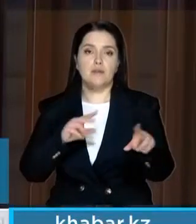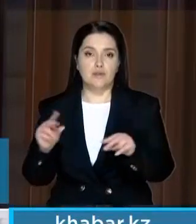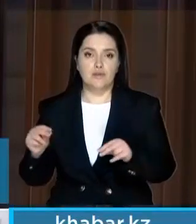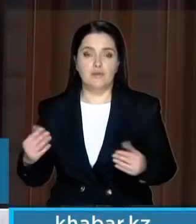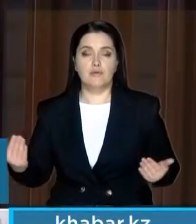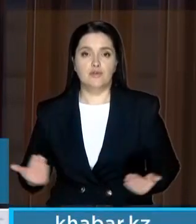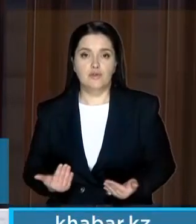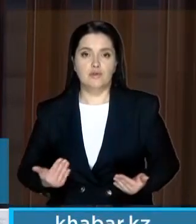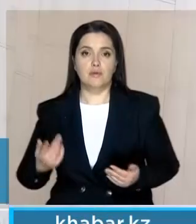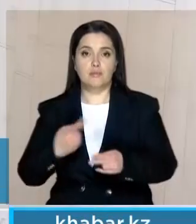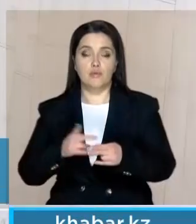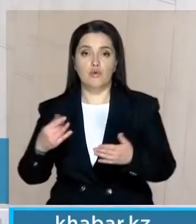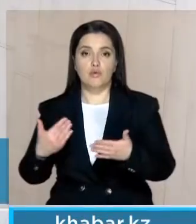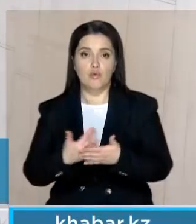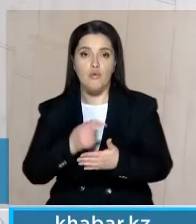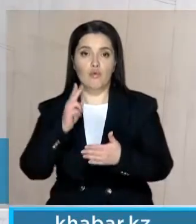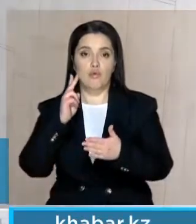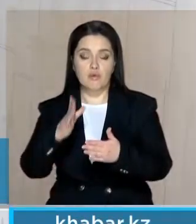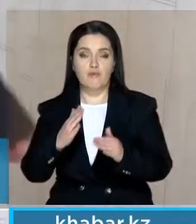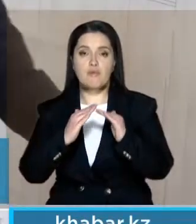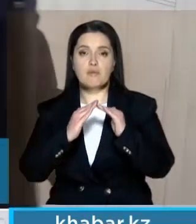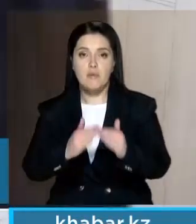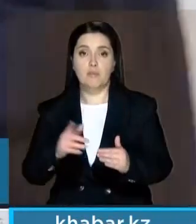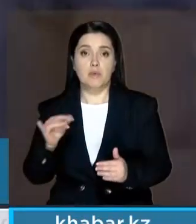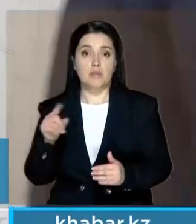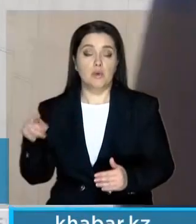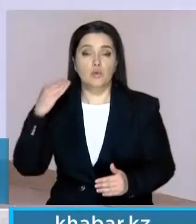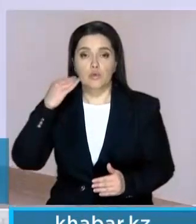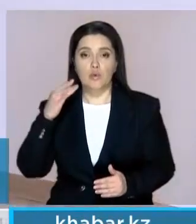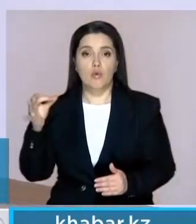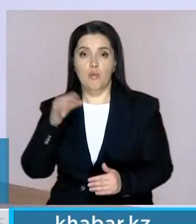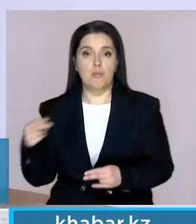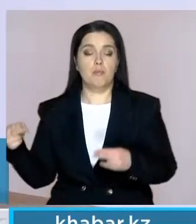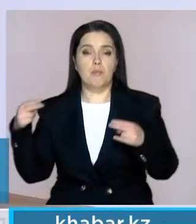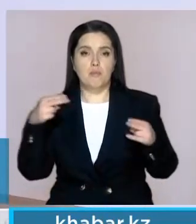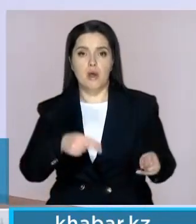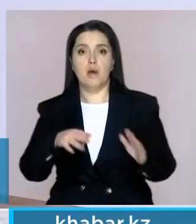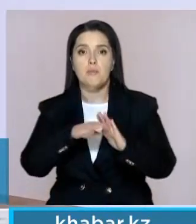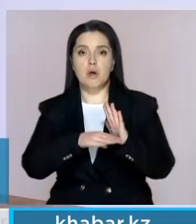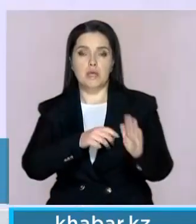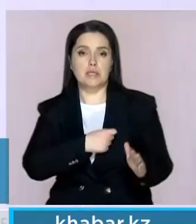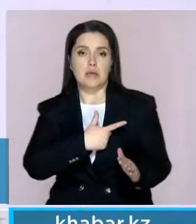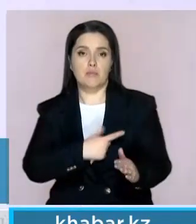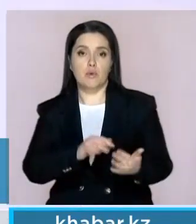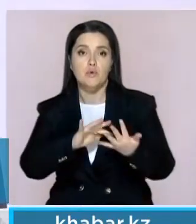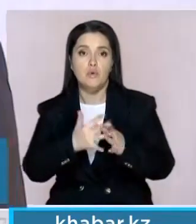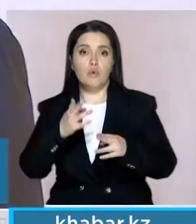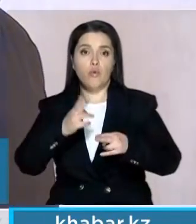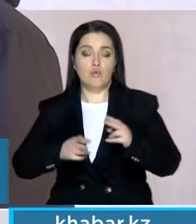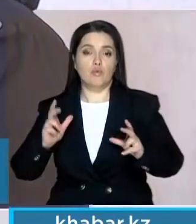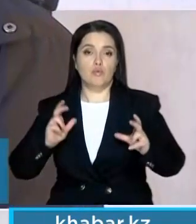жарылкасыновича ет новоселье уроженец туркестанской области приехал сюда по программе с дипломом в село сразу после окончания